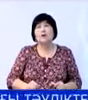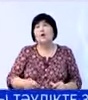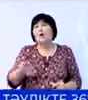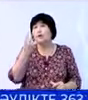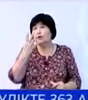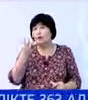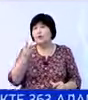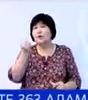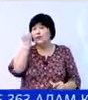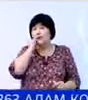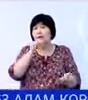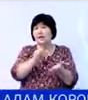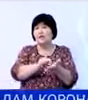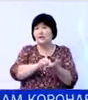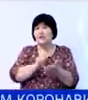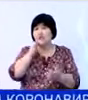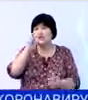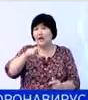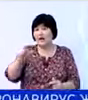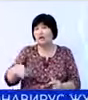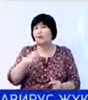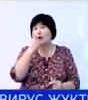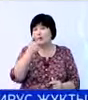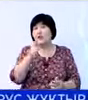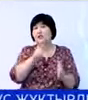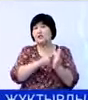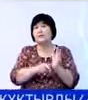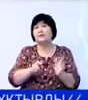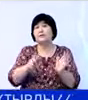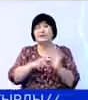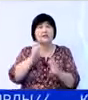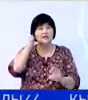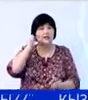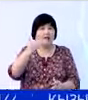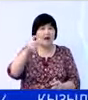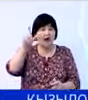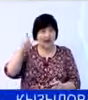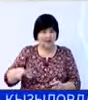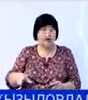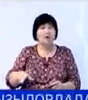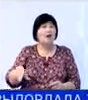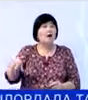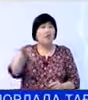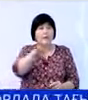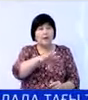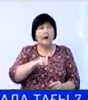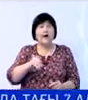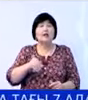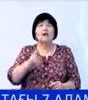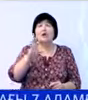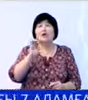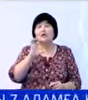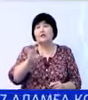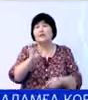4-теуі зейнет жасындағы азаматтар, біреуі 78 жылғы азамат. Барлығының да мына коронавирус